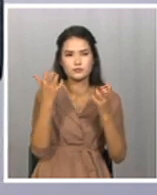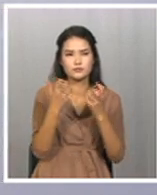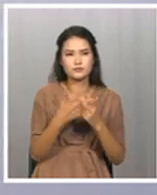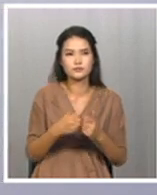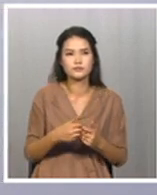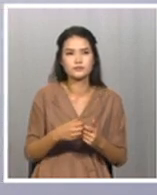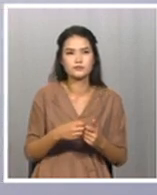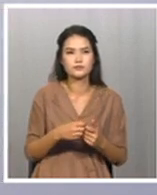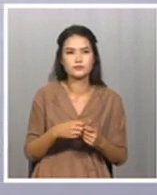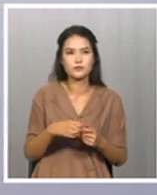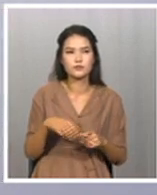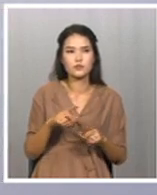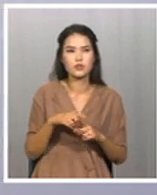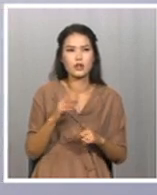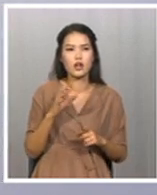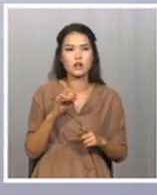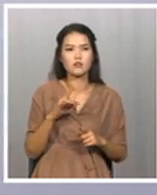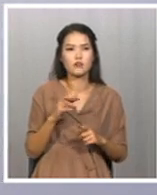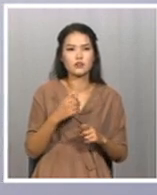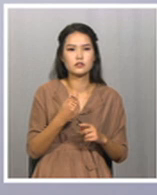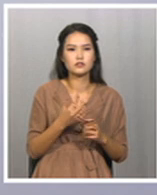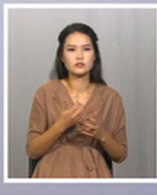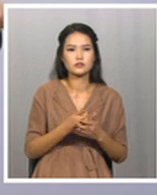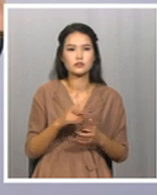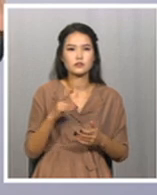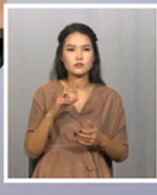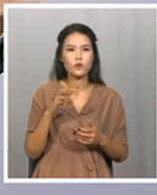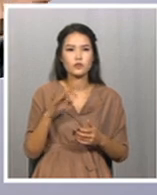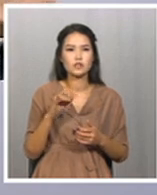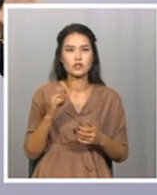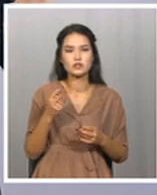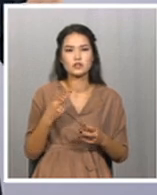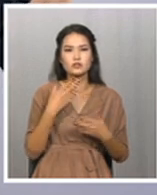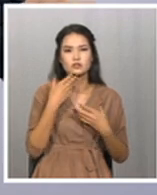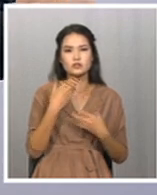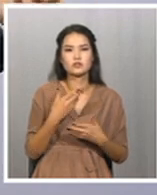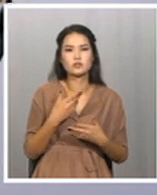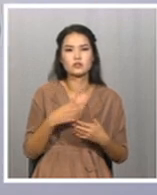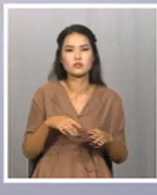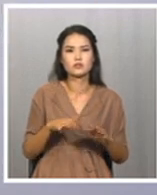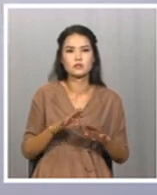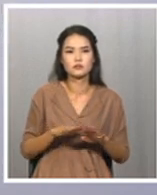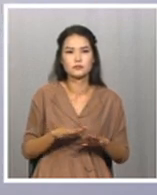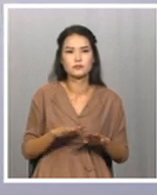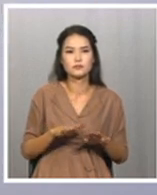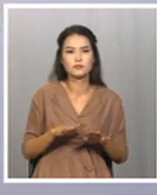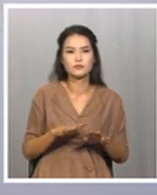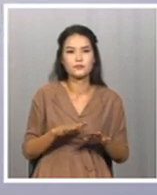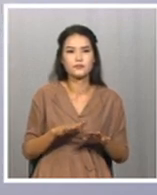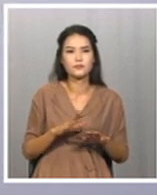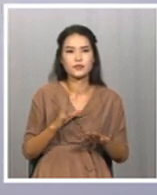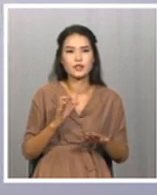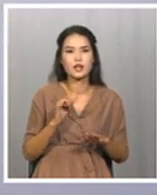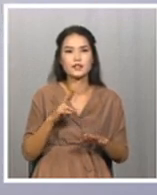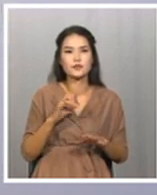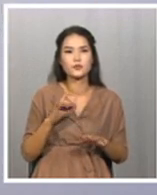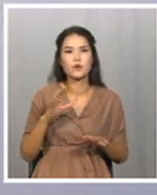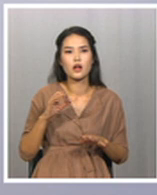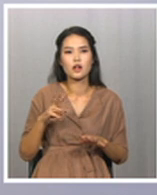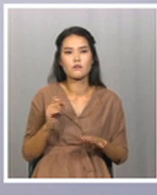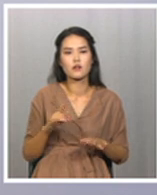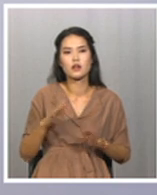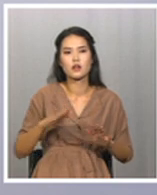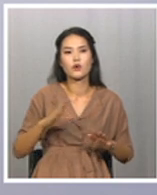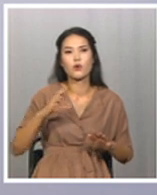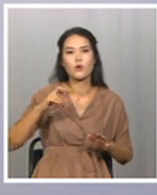Синус альфа беріліп тұр. Котангенс альфаны сұрап жатыр. Олай болса, синус альфа мен котангенс